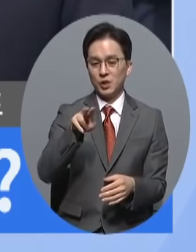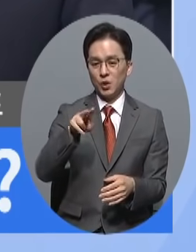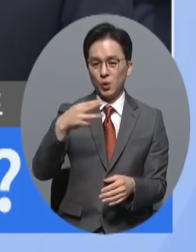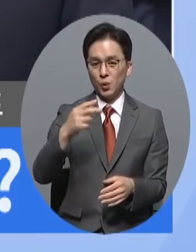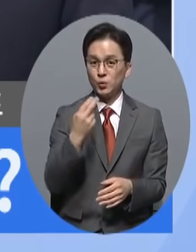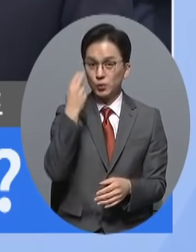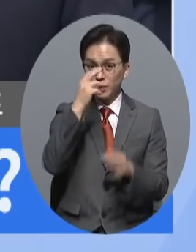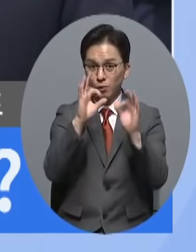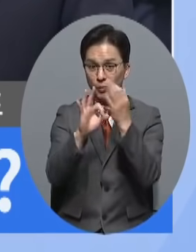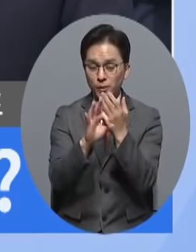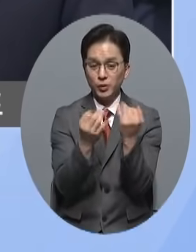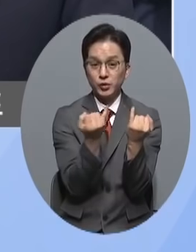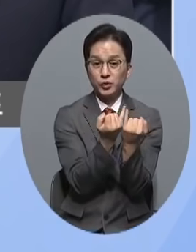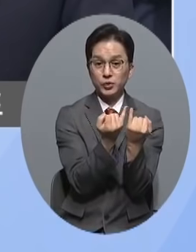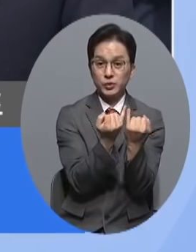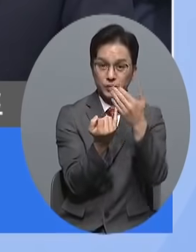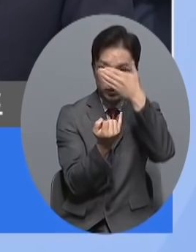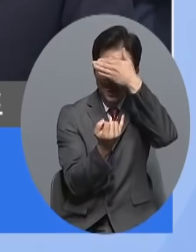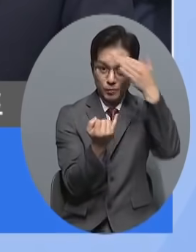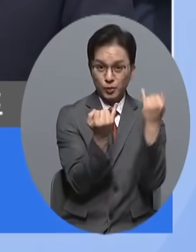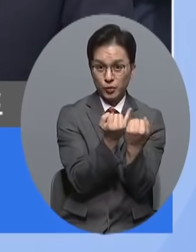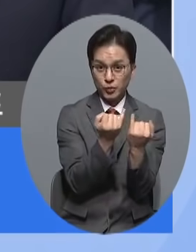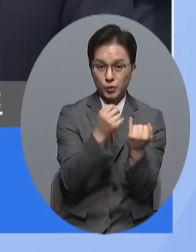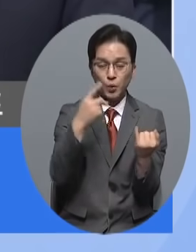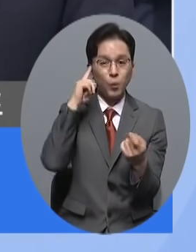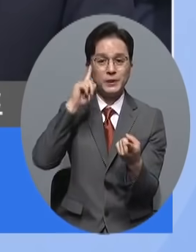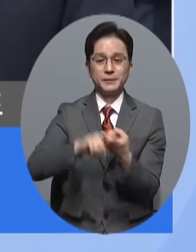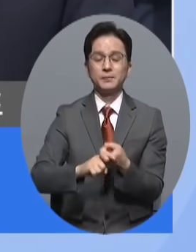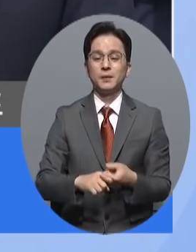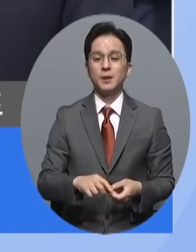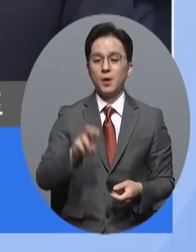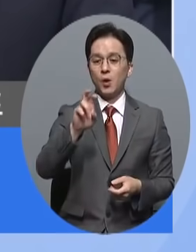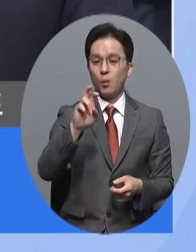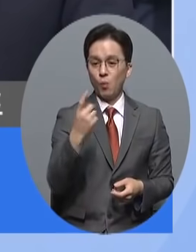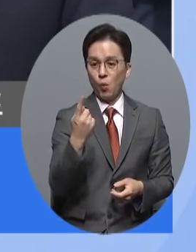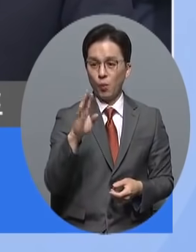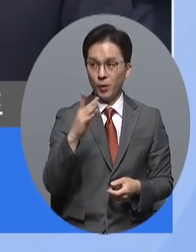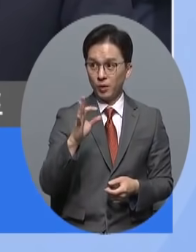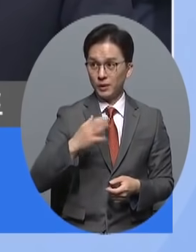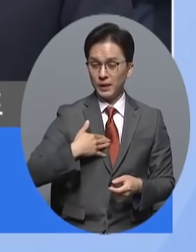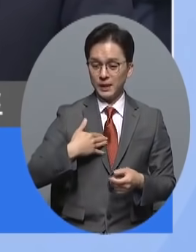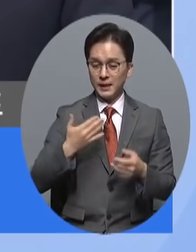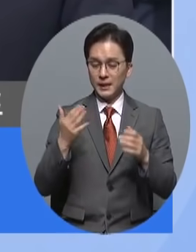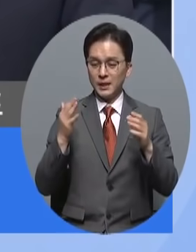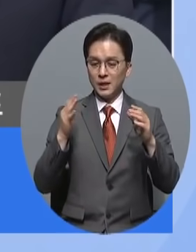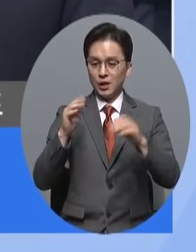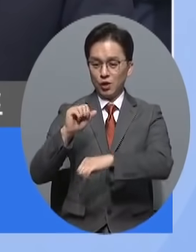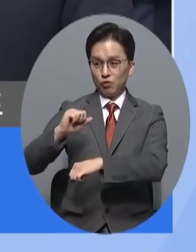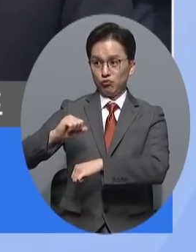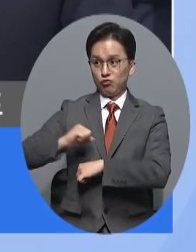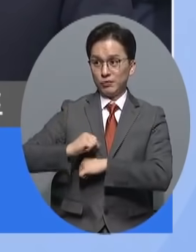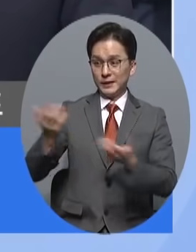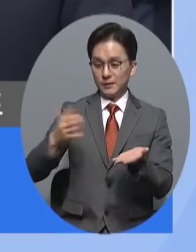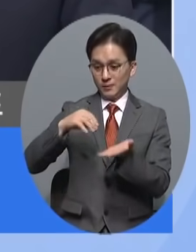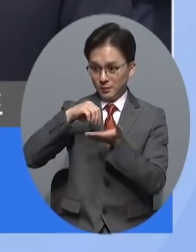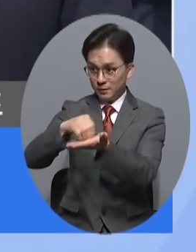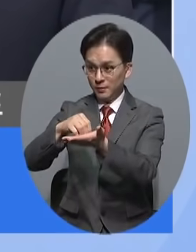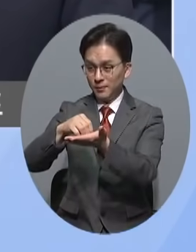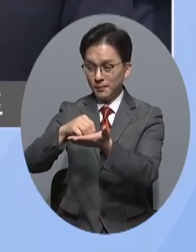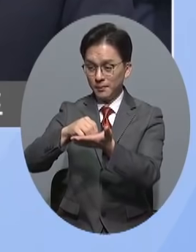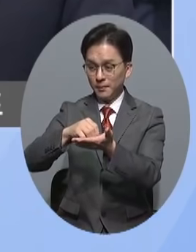꽤 모병에 대해서 그렇다면 우리도 모병 여성이 남녀 공동으로 한다면 어느 정도 우리 수용할 수 있다 이런